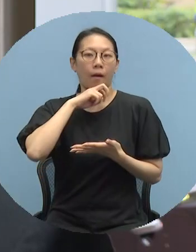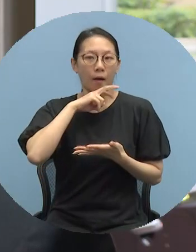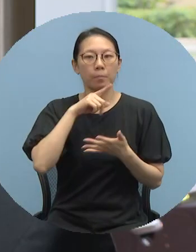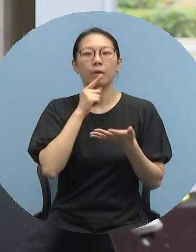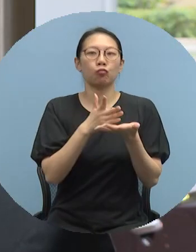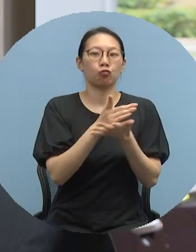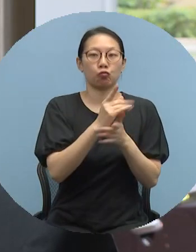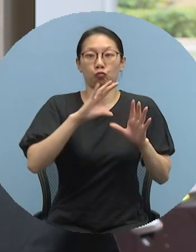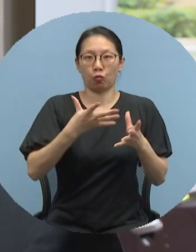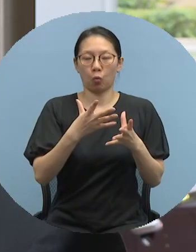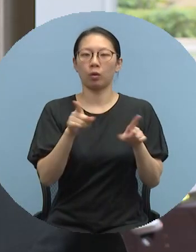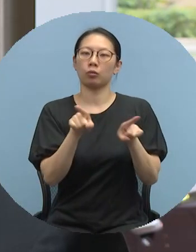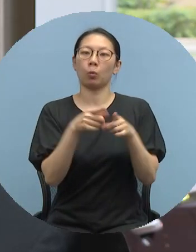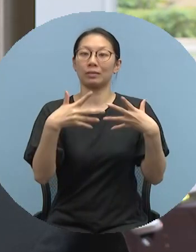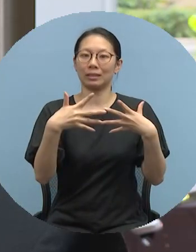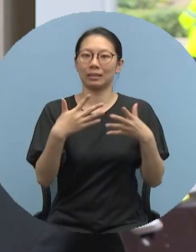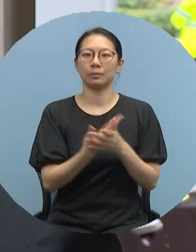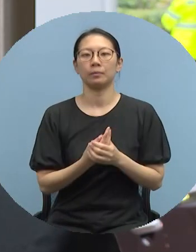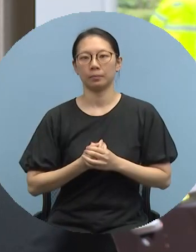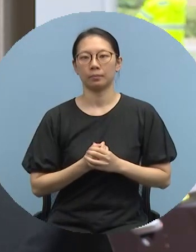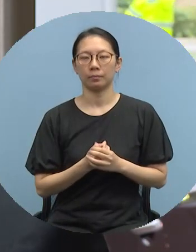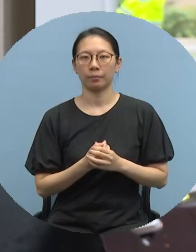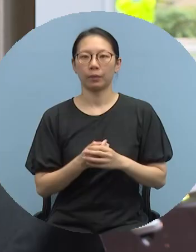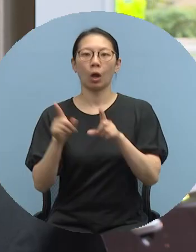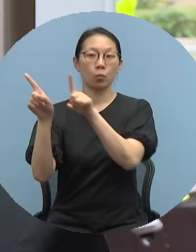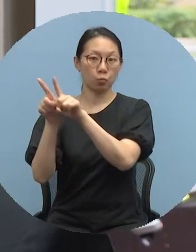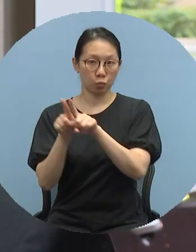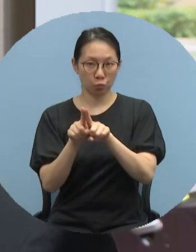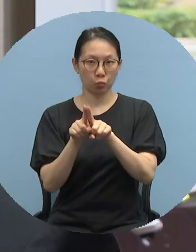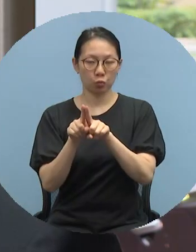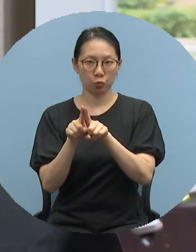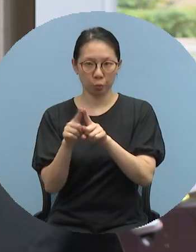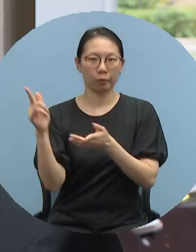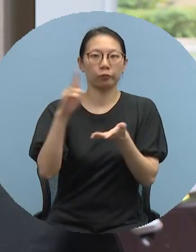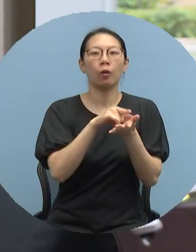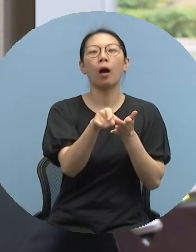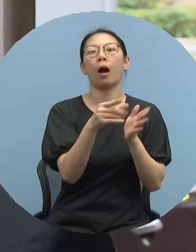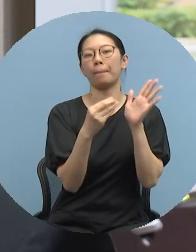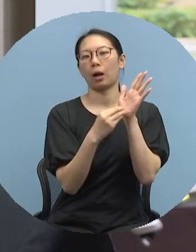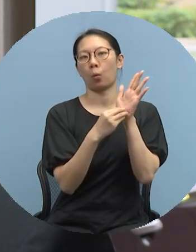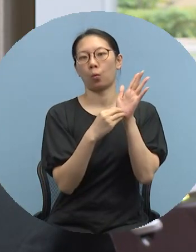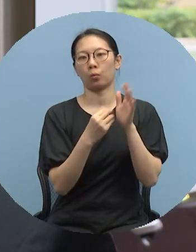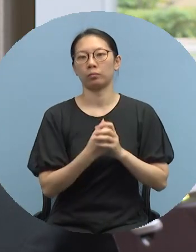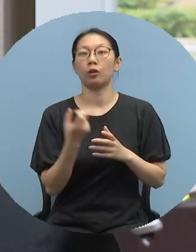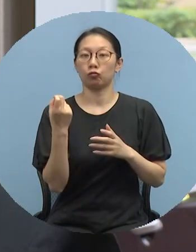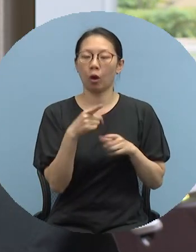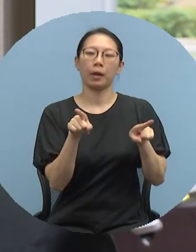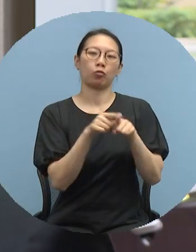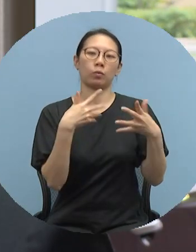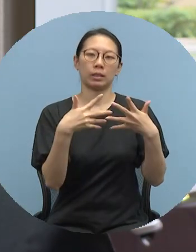事咧喺今日咧係晏晝嘅時間咧係已經陪同佢哋咧係去翻曼谷。稍後時間咧亦都由